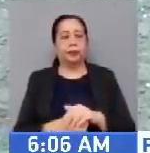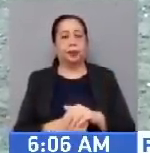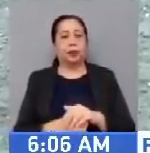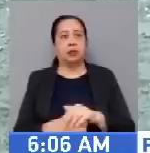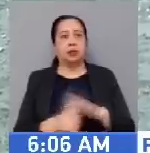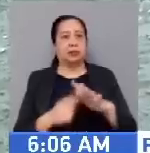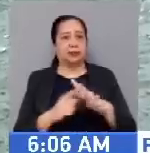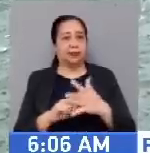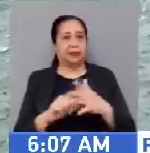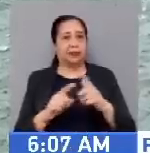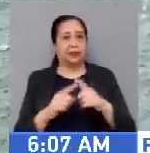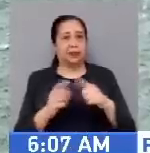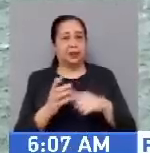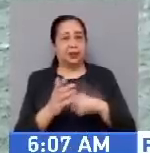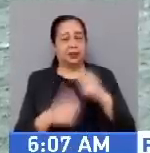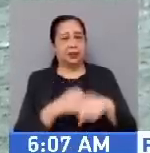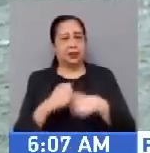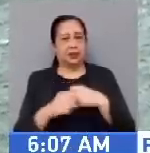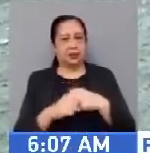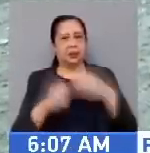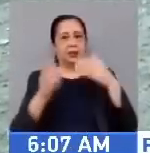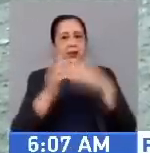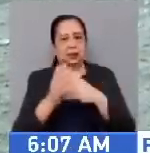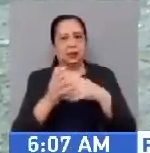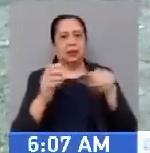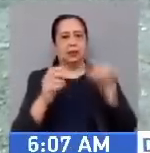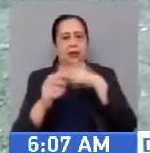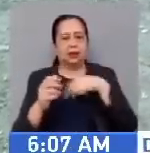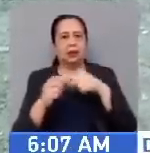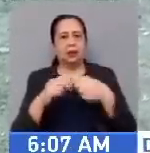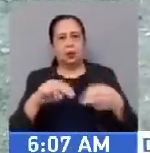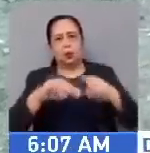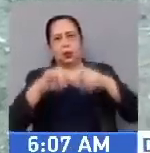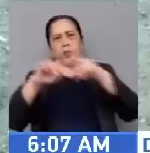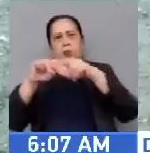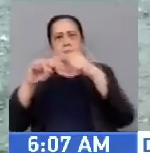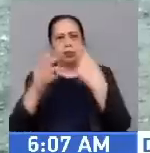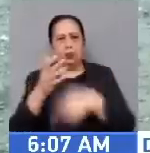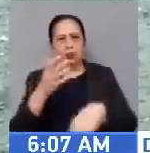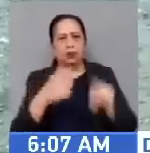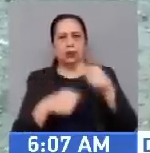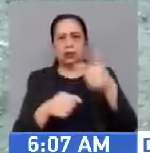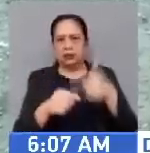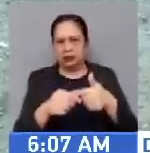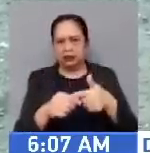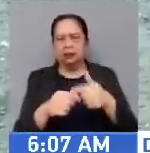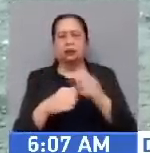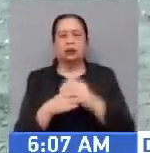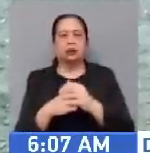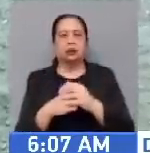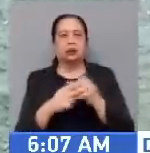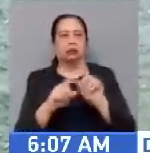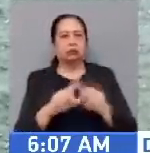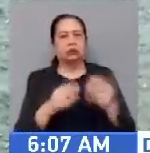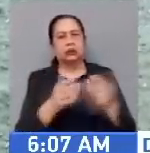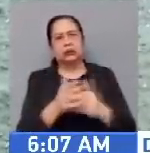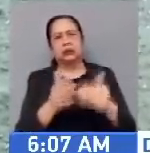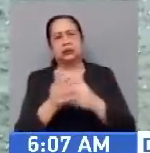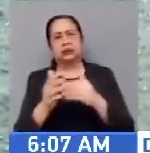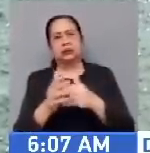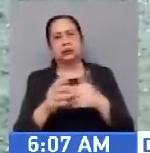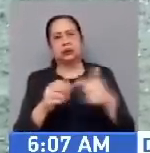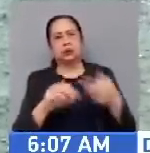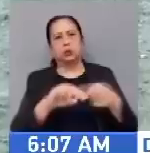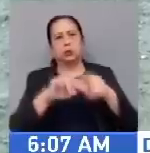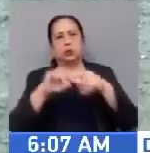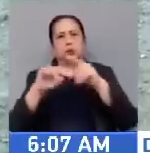ang taon, ay nagsunod-sunod na ang pagtataas ng presyo ng mga produktong petrolyo, Ang kabi-kabila pong mga oil price hike na ito, malaki po